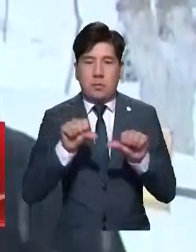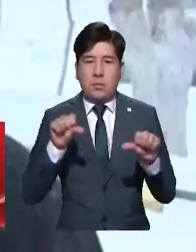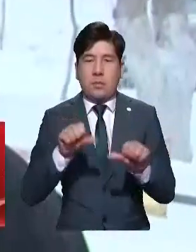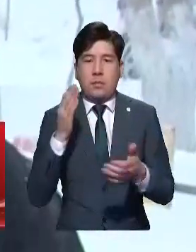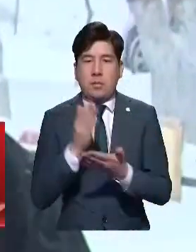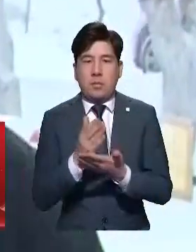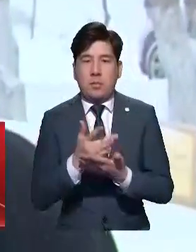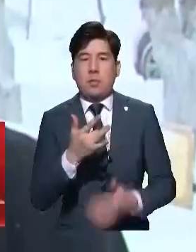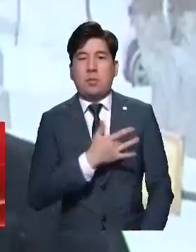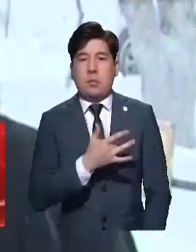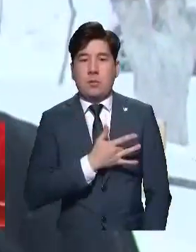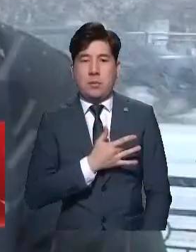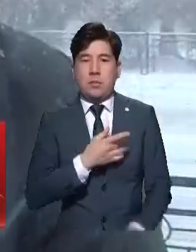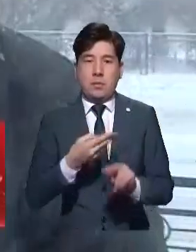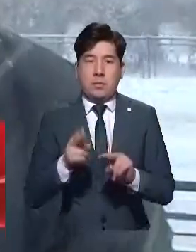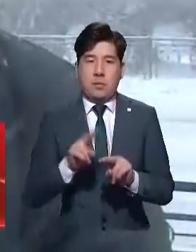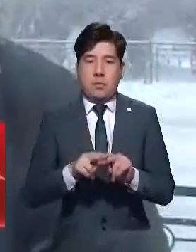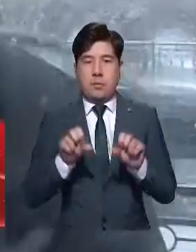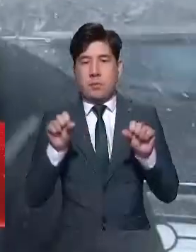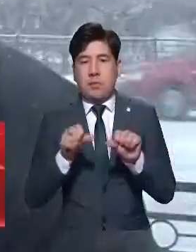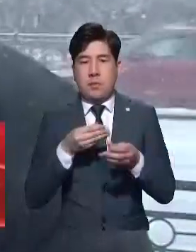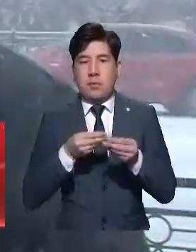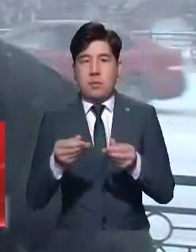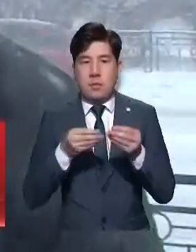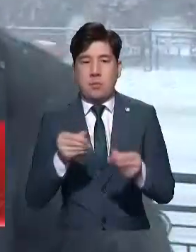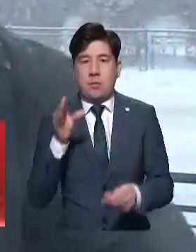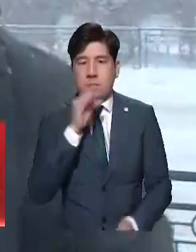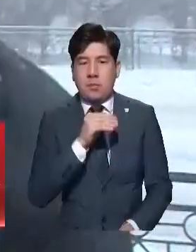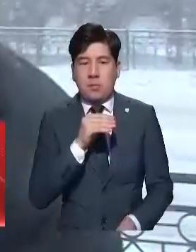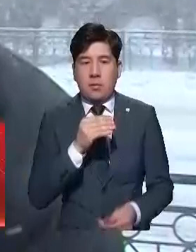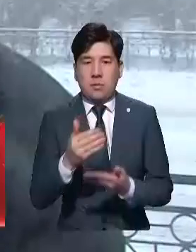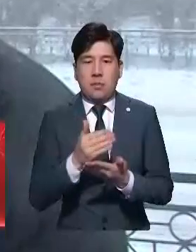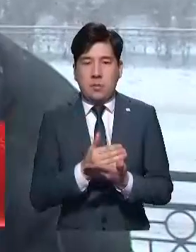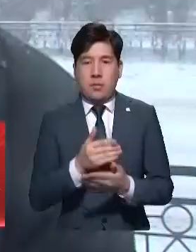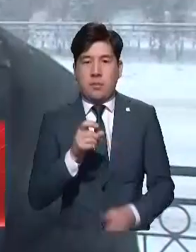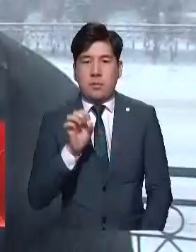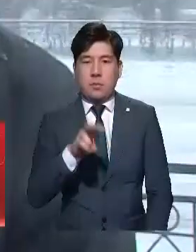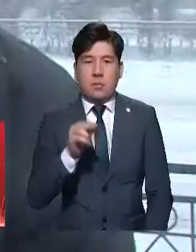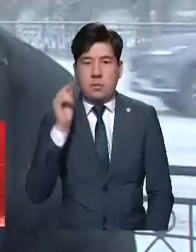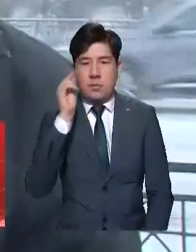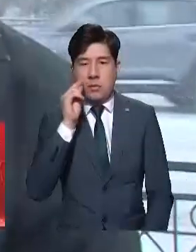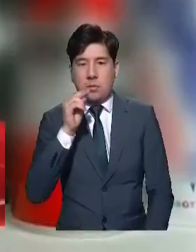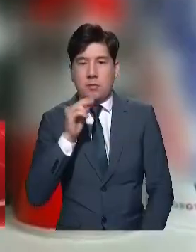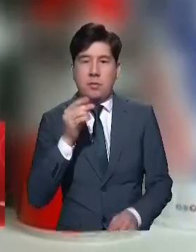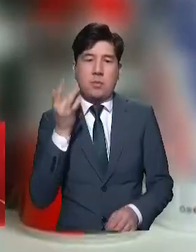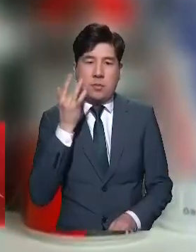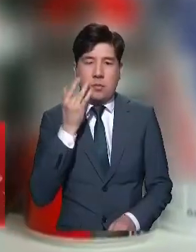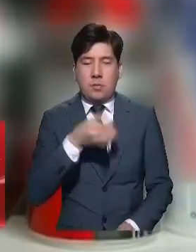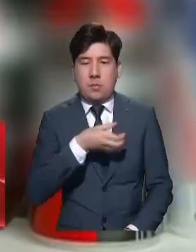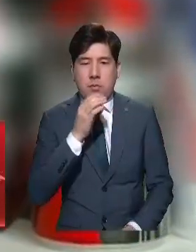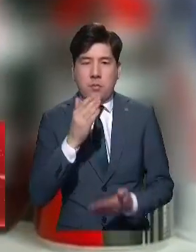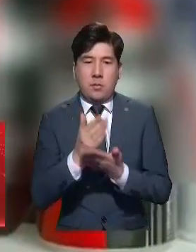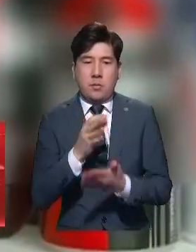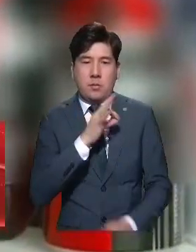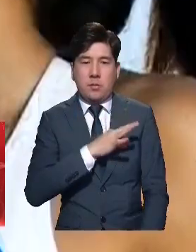әсері жүрекке қатты әсерін тигізеді. Сабақтарға, сессияларға айналған кезде түнімен отырып сабақтарда жиі қолданамын. Энергетикалық